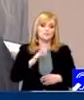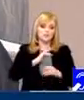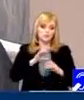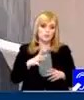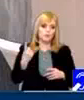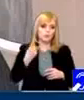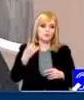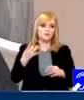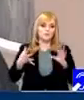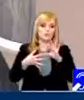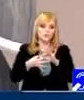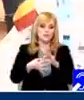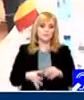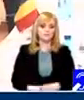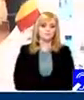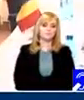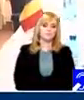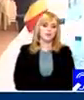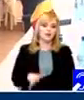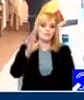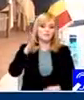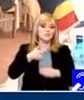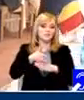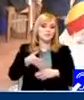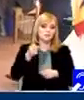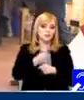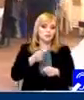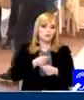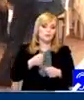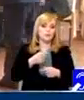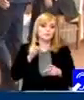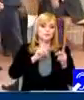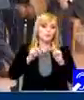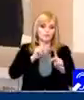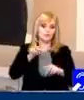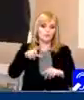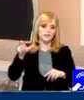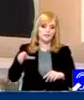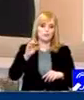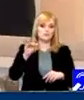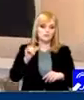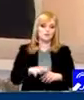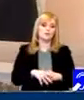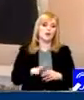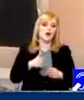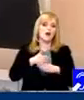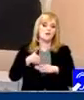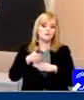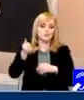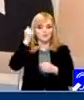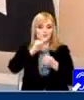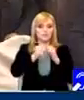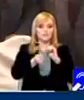Fie România mare, puternică, în cadrul Uniunii Europene. În timpul vizitei de lucru, consilierii buzoieni au vizitat cetatea Soroca, obiectiv turistic